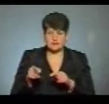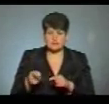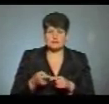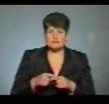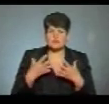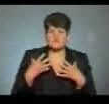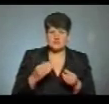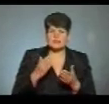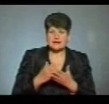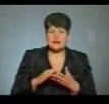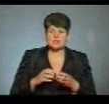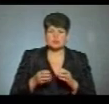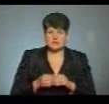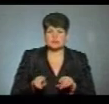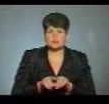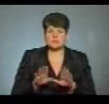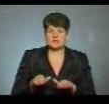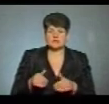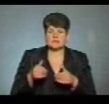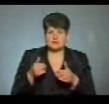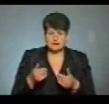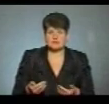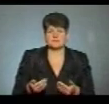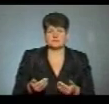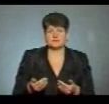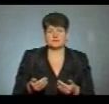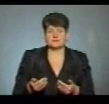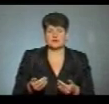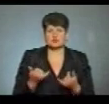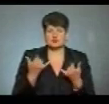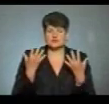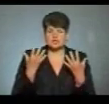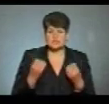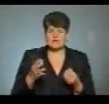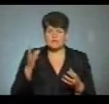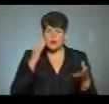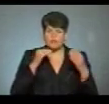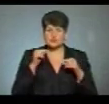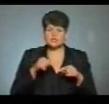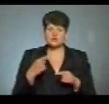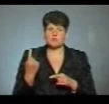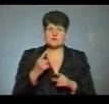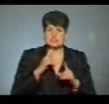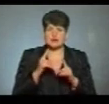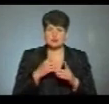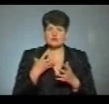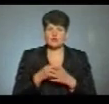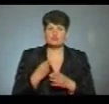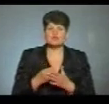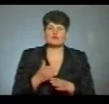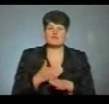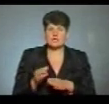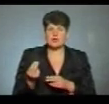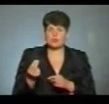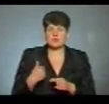є результат. Також ми поставили певні запобіжники, що на сьогоднішній день, враховуючи те, що обласна рада з свого бюджету виділяє кошти,